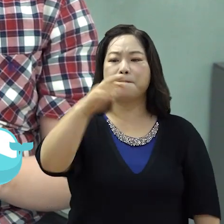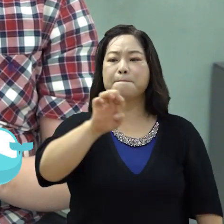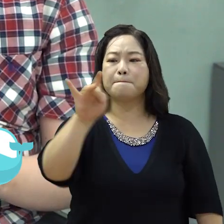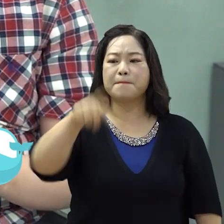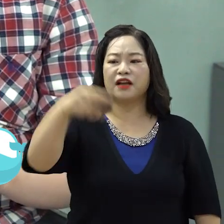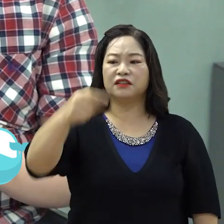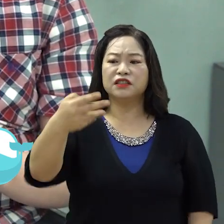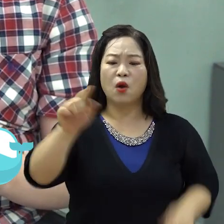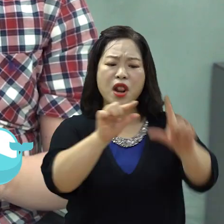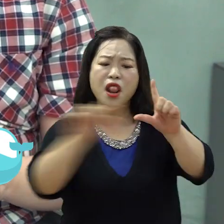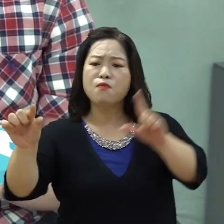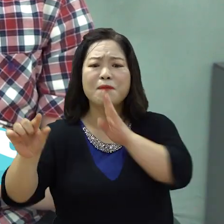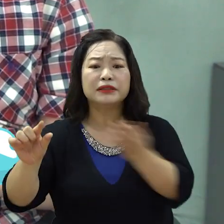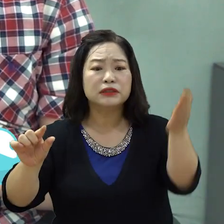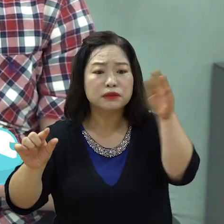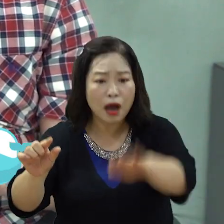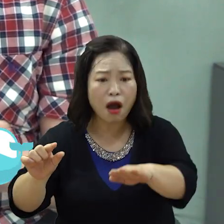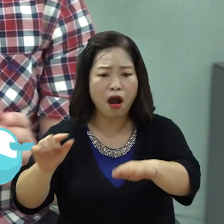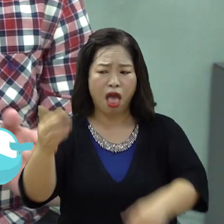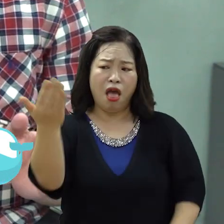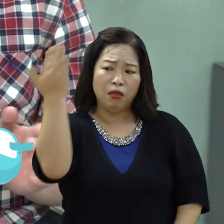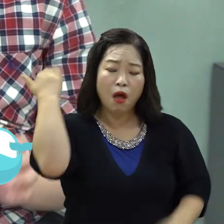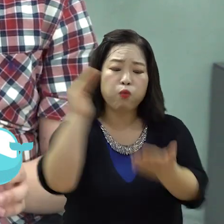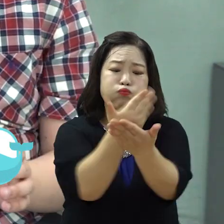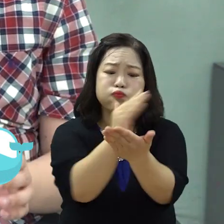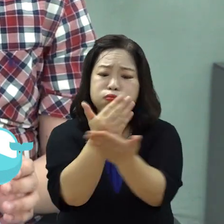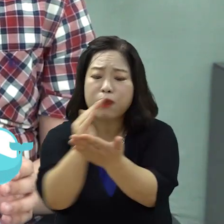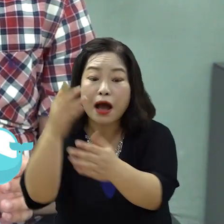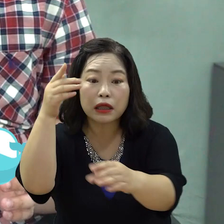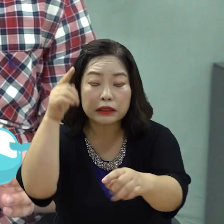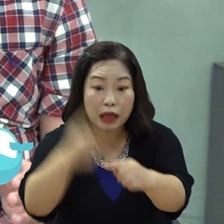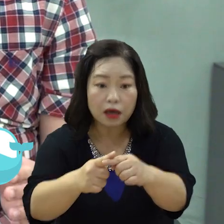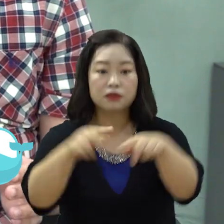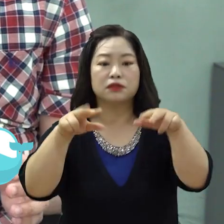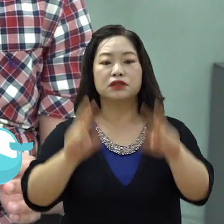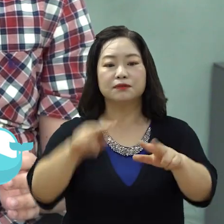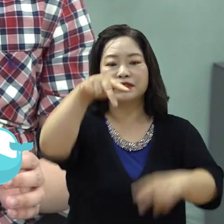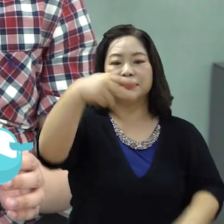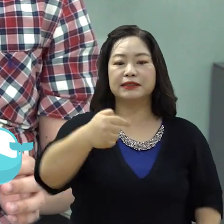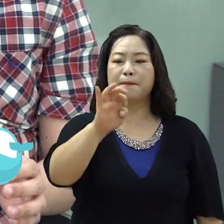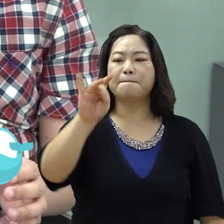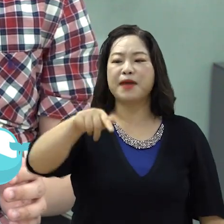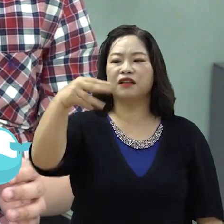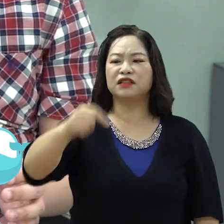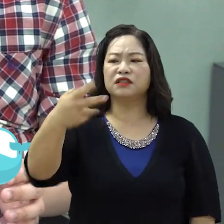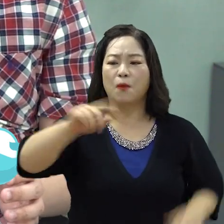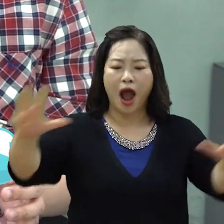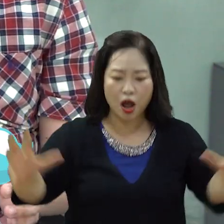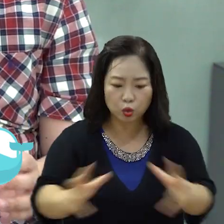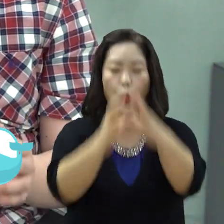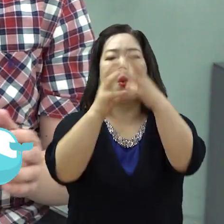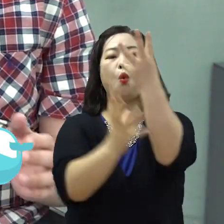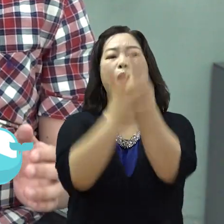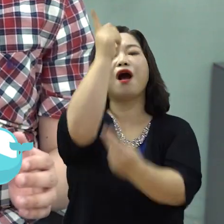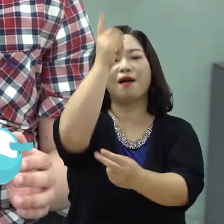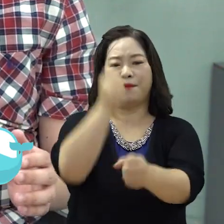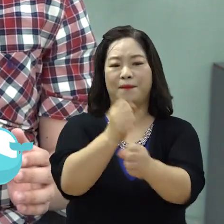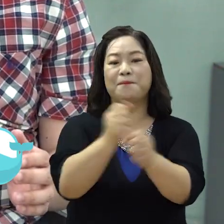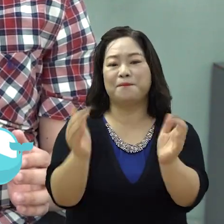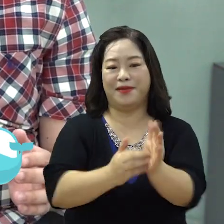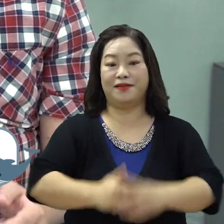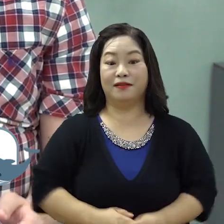스펙트럼의 한 일부인데 옛날에 그런 게 다 분리가 됐었는데 최근에 스펙트럼이라는 걸로 걔는 통합이